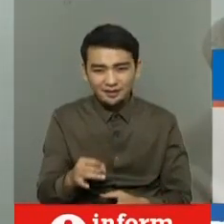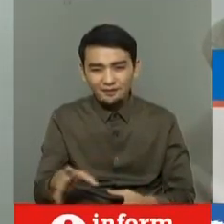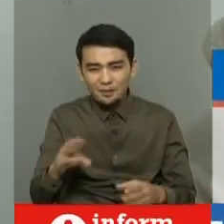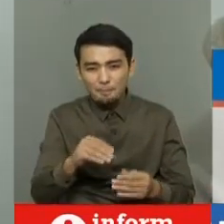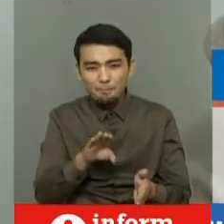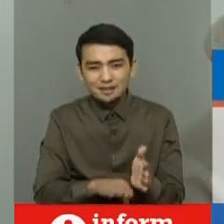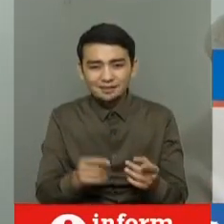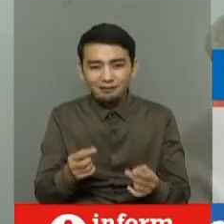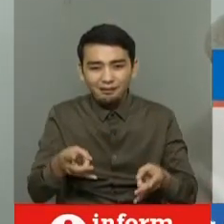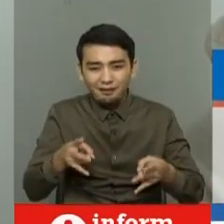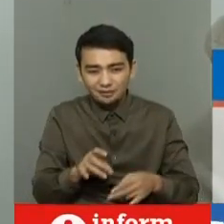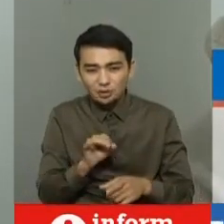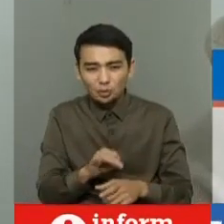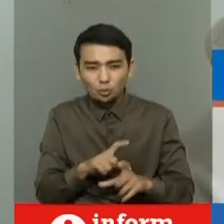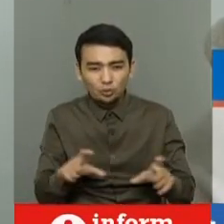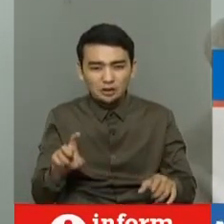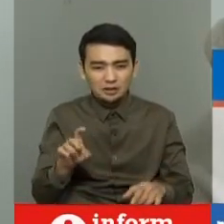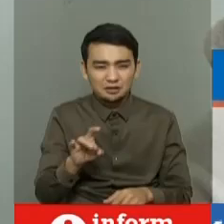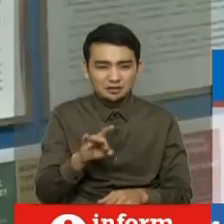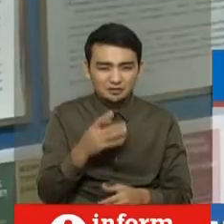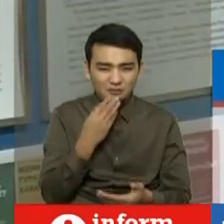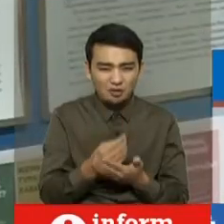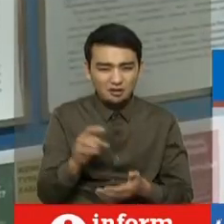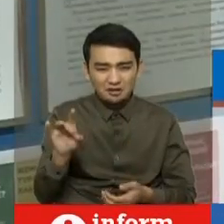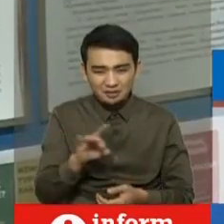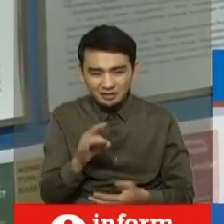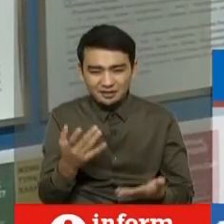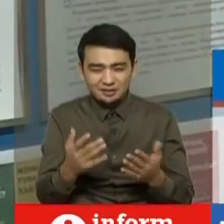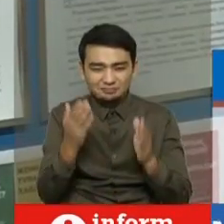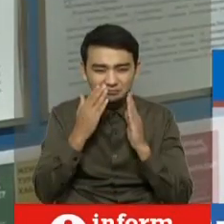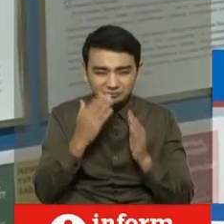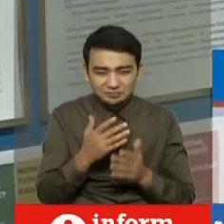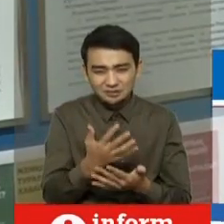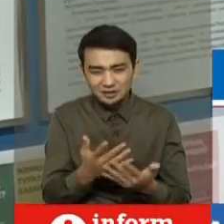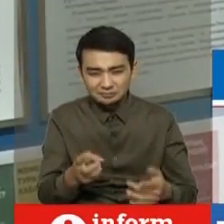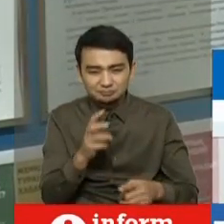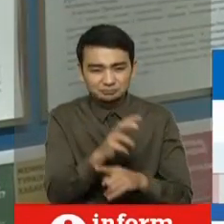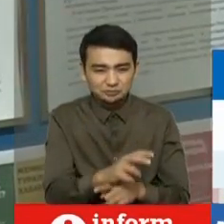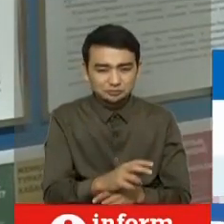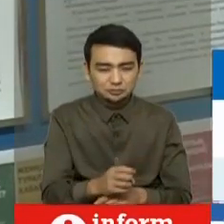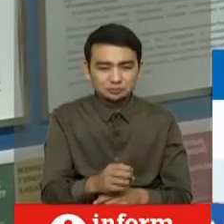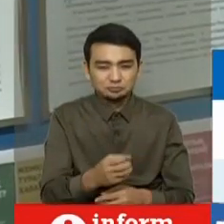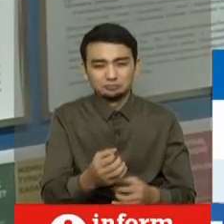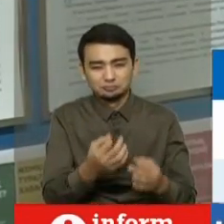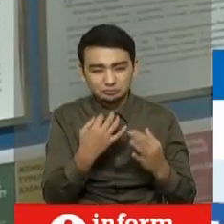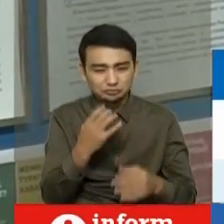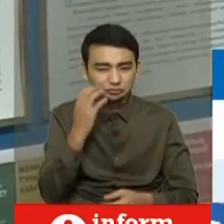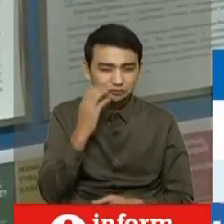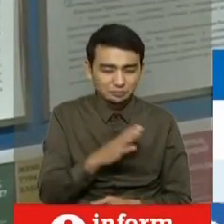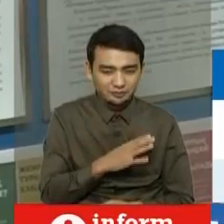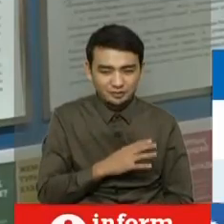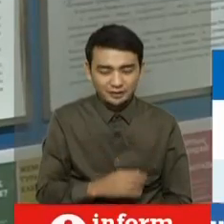без денег, люди идут за утешением к священнослужителям. Набирают популярность пирамиды, в частности финансовые инвестиционные